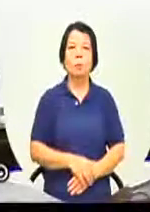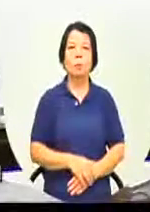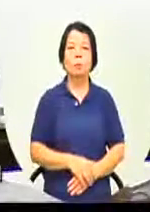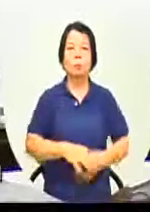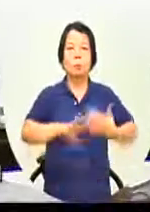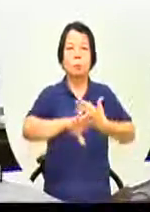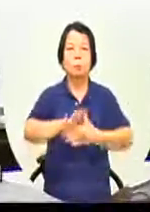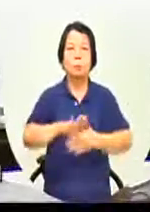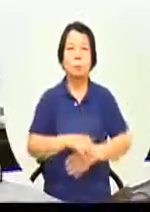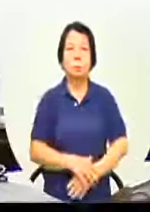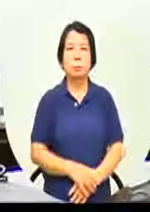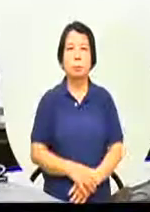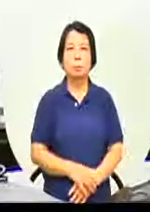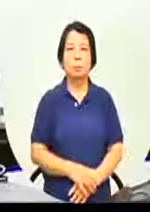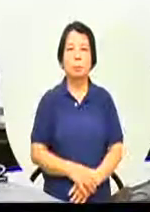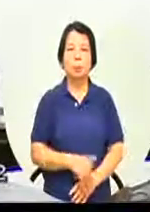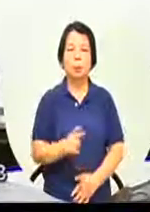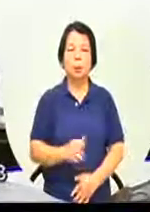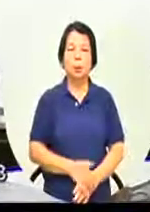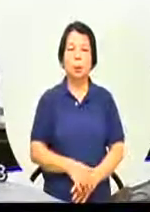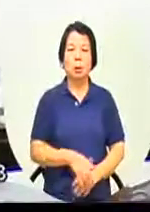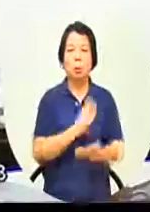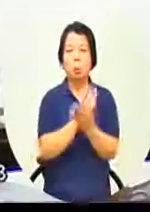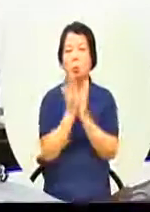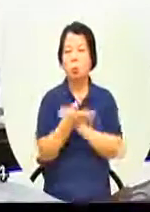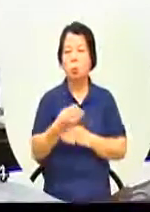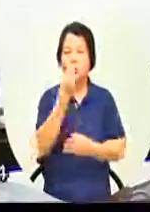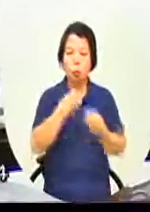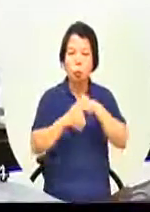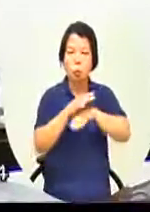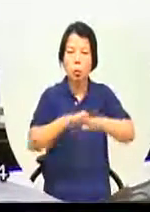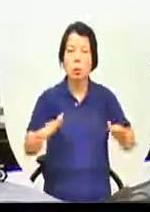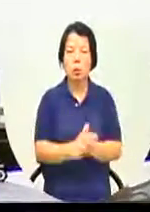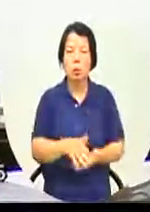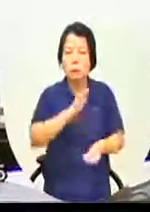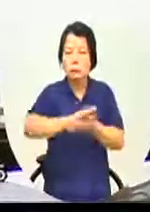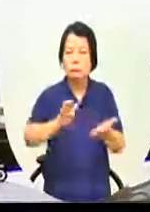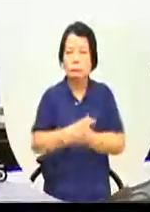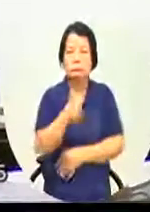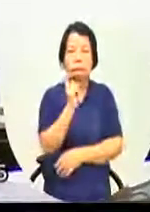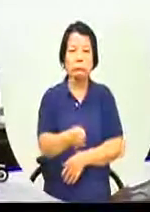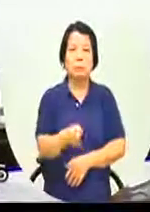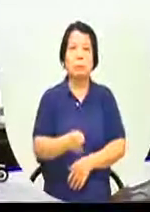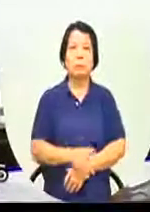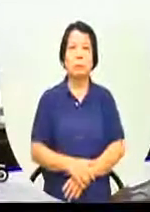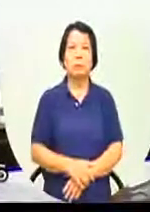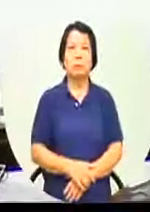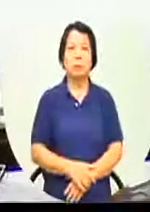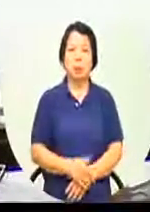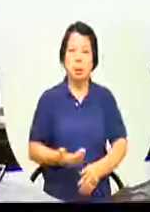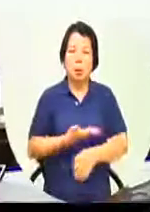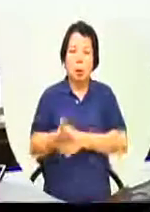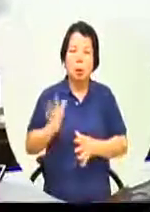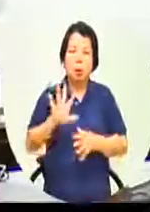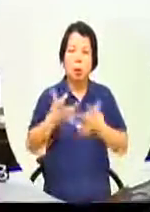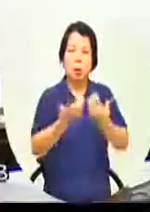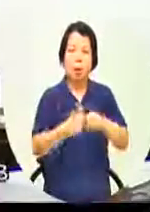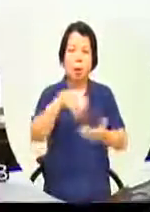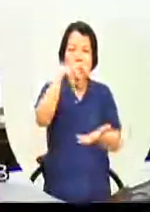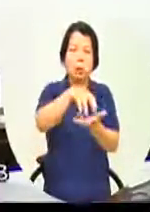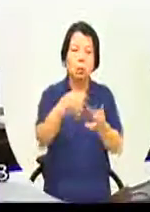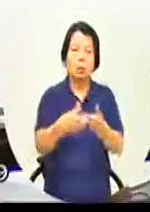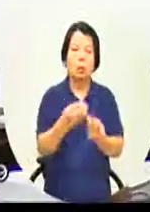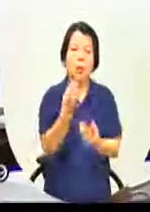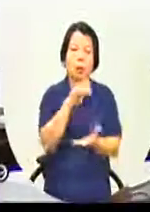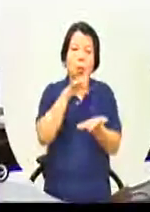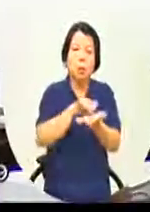外包括说我们各种的食安问题都没办法来解决。其实如果说可以让包括有机认证的、包括无毒安